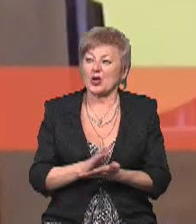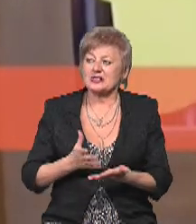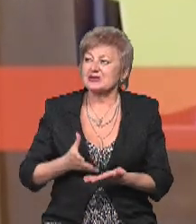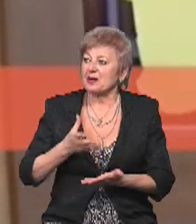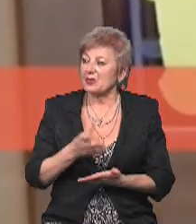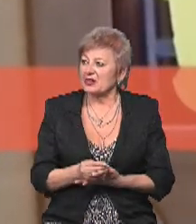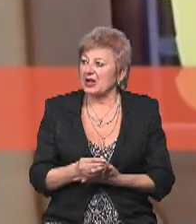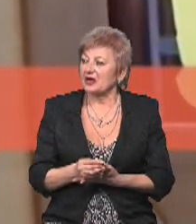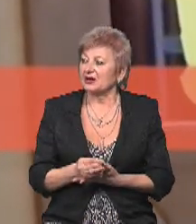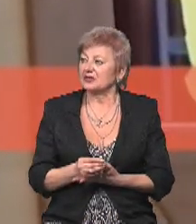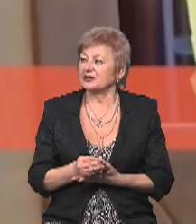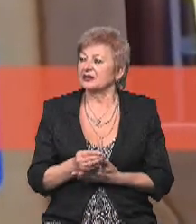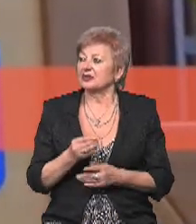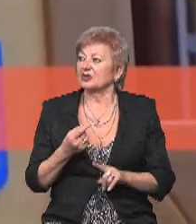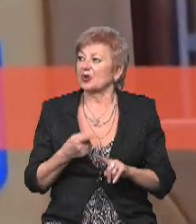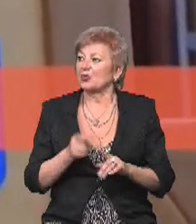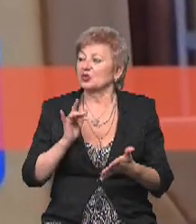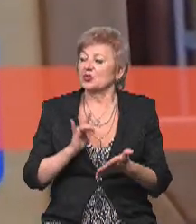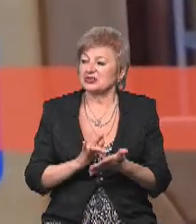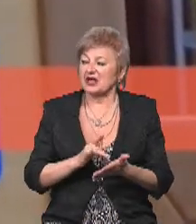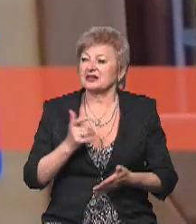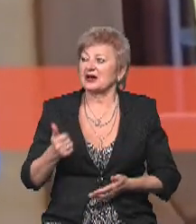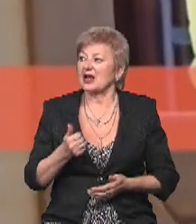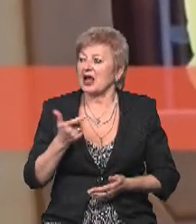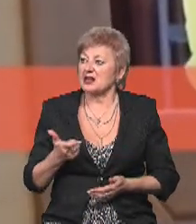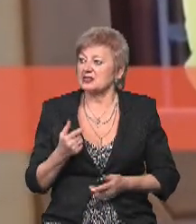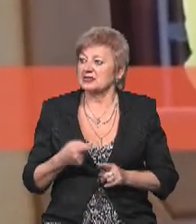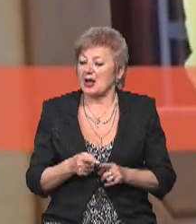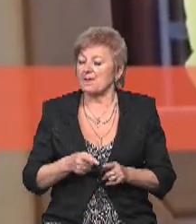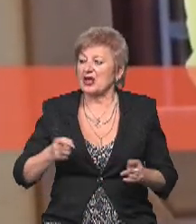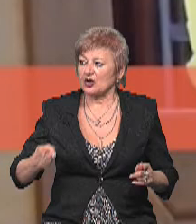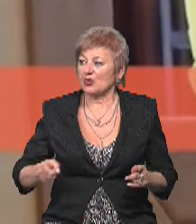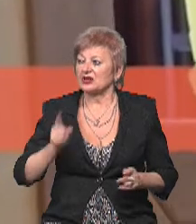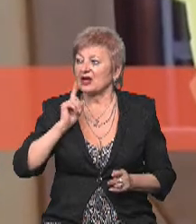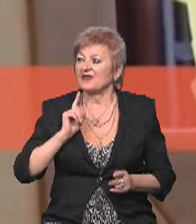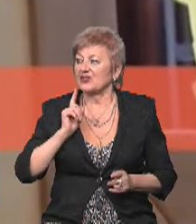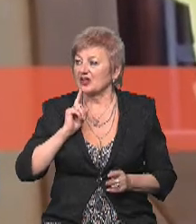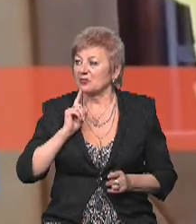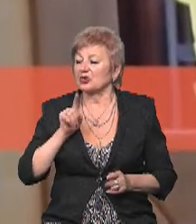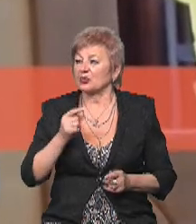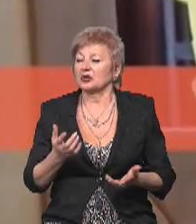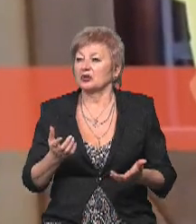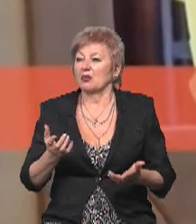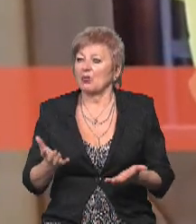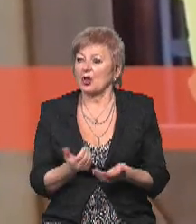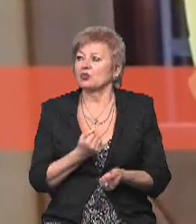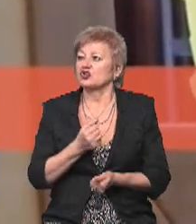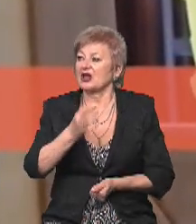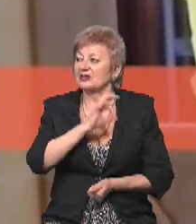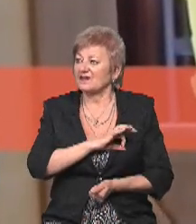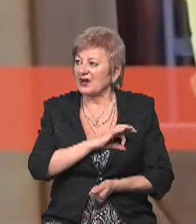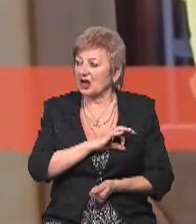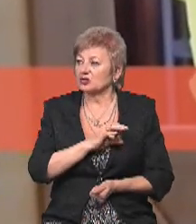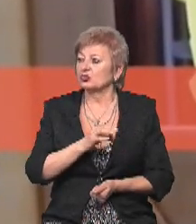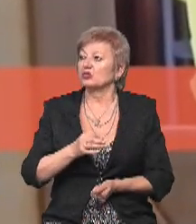боргів, а саме за коефіцієнт транспортировки газу в зимовий період. Більше того, висилають вимоги про сплату, а